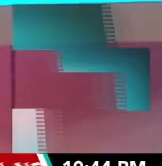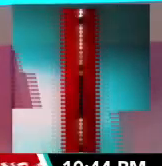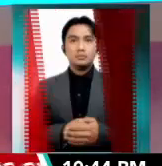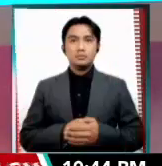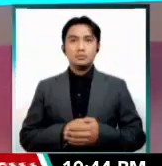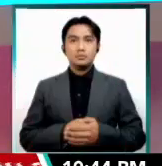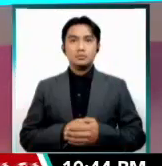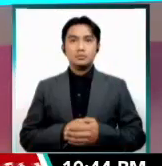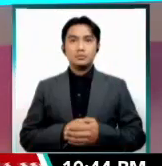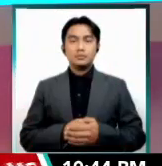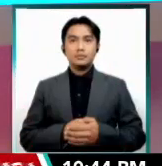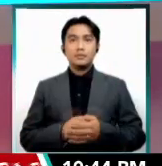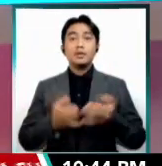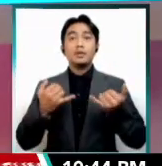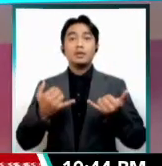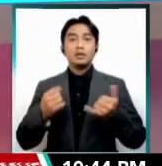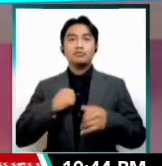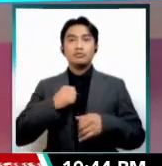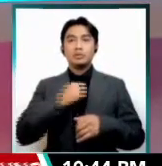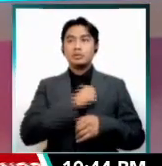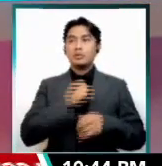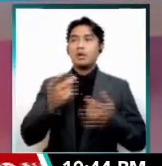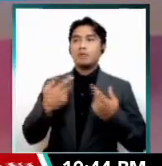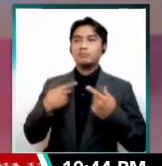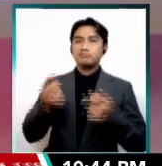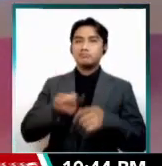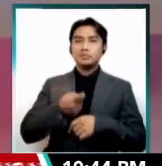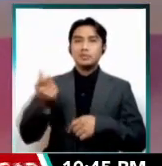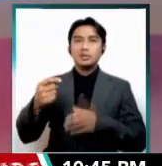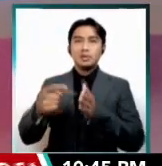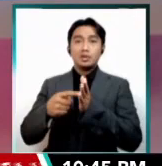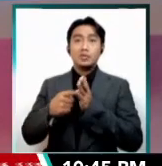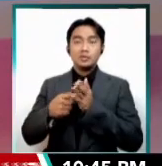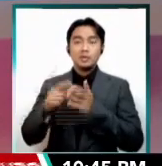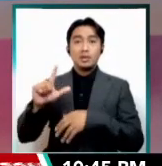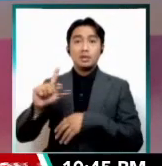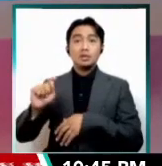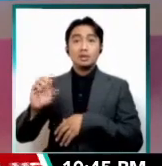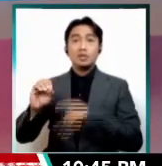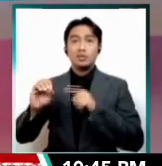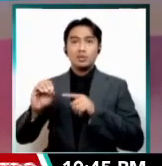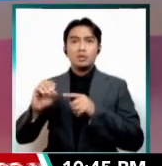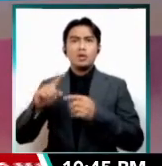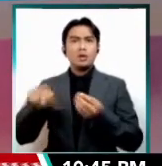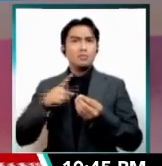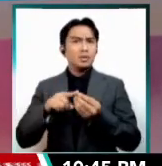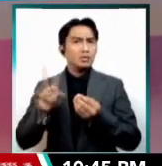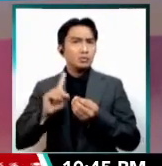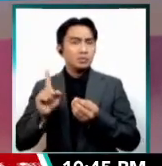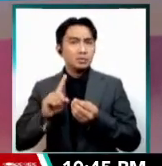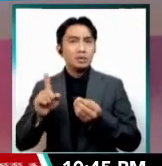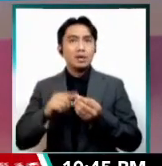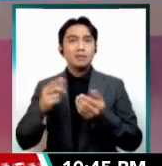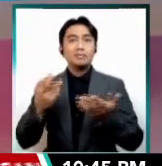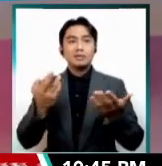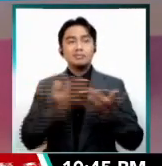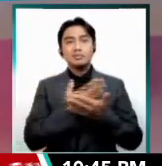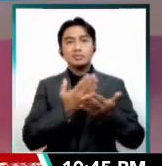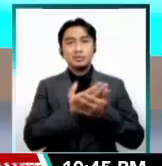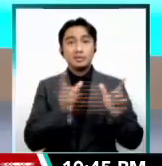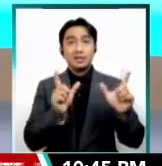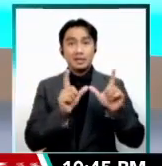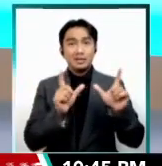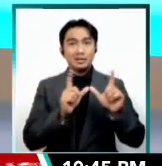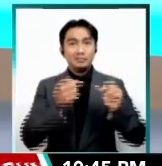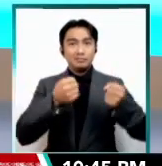Pinatatanggal ng isang mambabatas ang bagong requirement ng Land Transportation Office o LTO para makapag-renew ng driver's license.